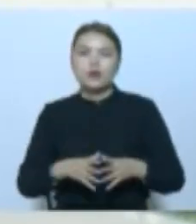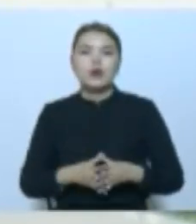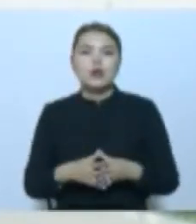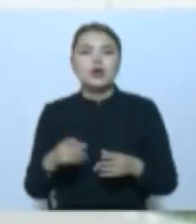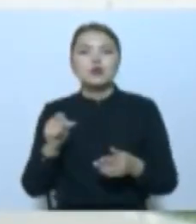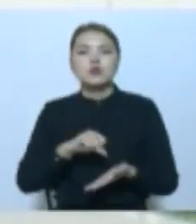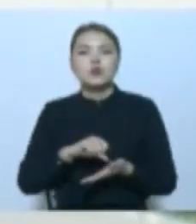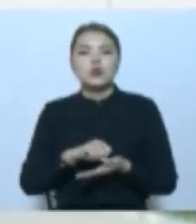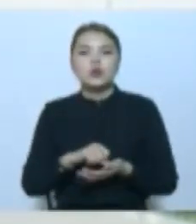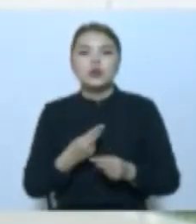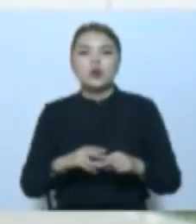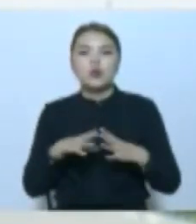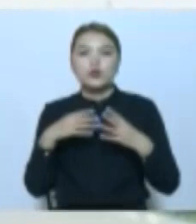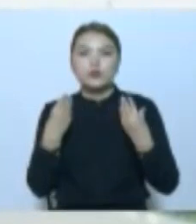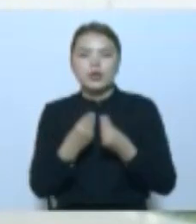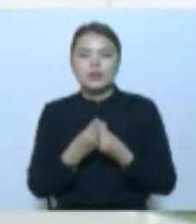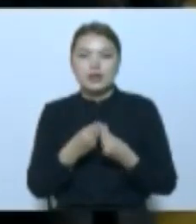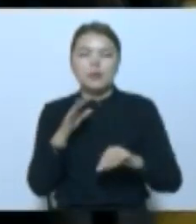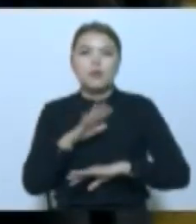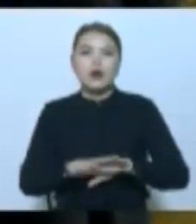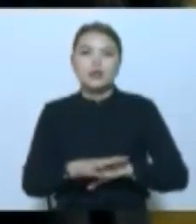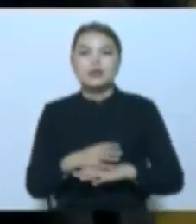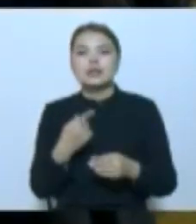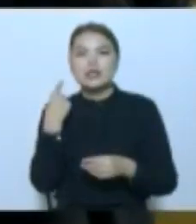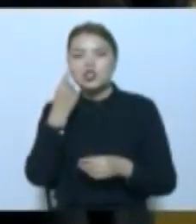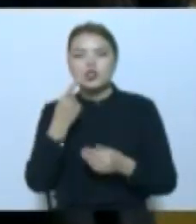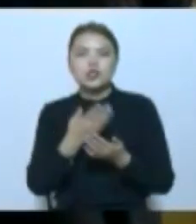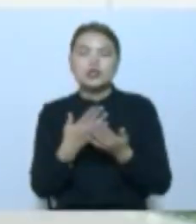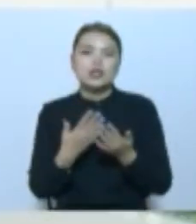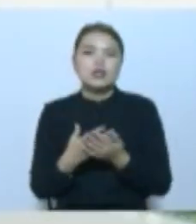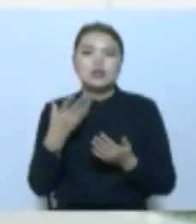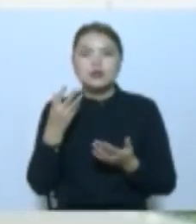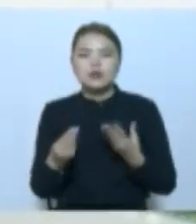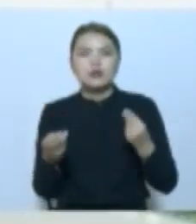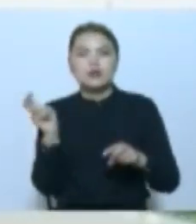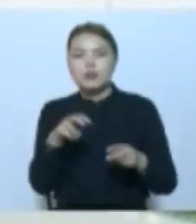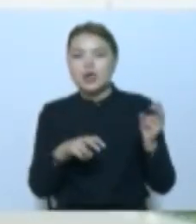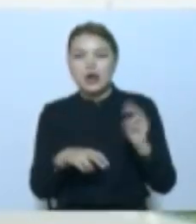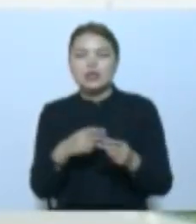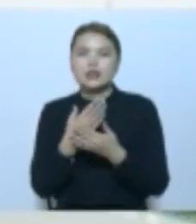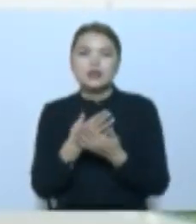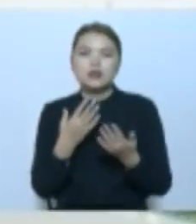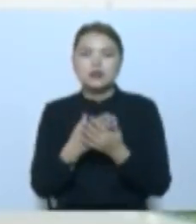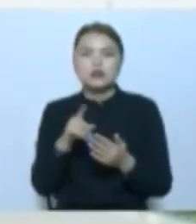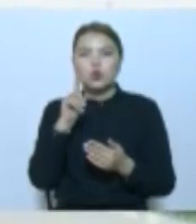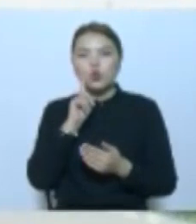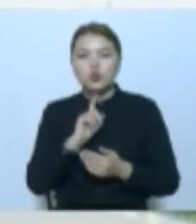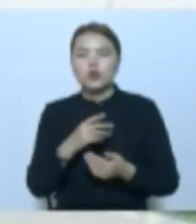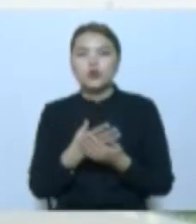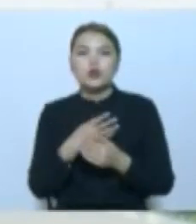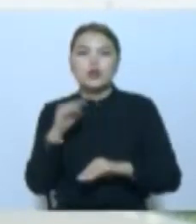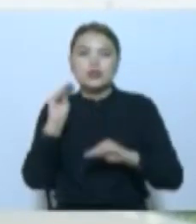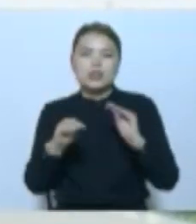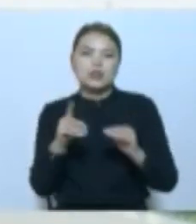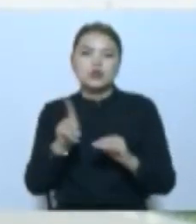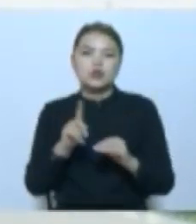для вкладчиков от пас банка мы даём индивидуальные цены клиенты могут приходить к нам в офис для их удобства Мы создали